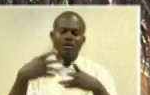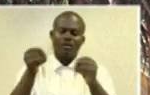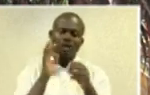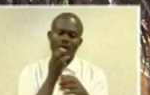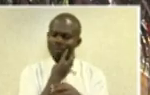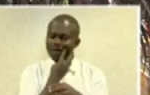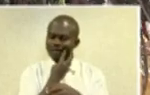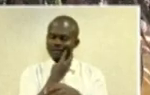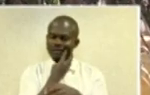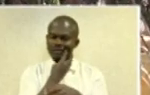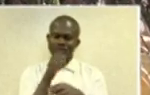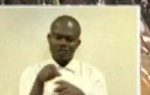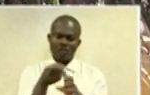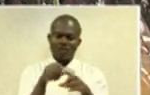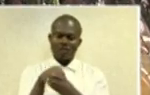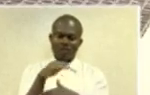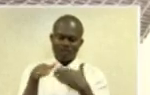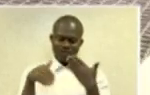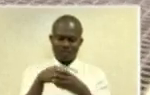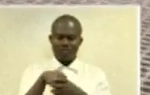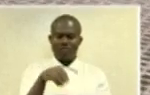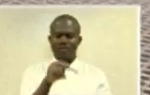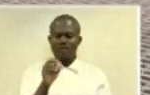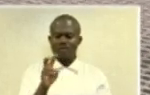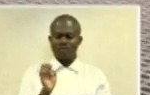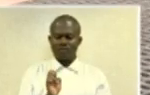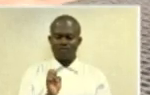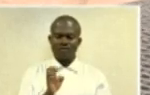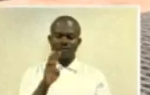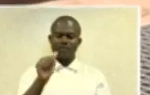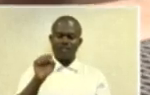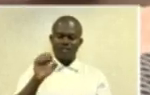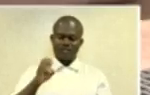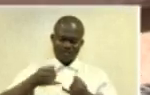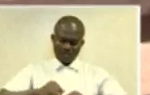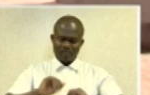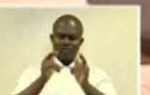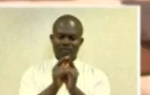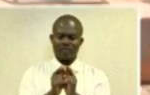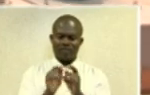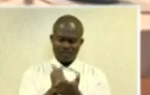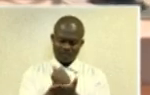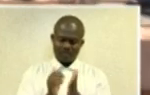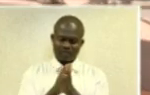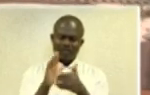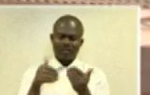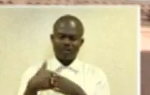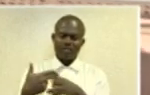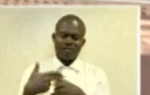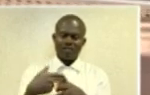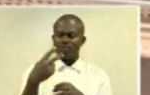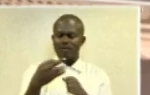ayo twagombaga kuvana yose muri Nzove. Ikigo WASAC cyashyize mu bikorwa inama y'umugenzuzi mukuru w'imari ya leta ku kigero